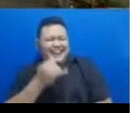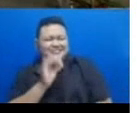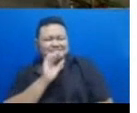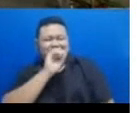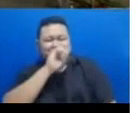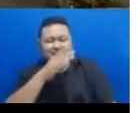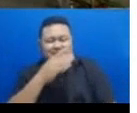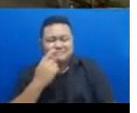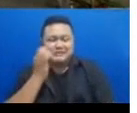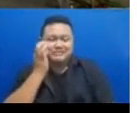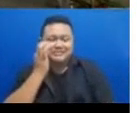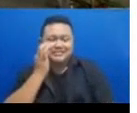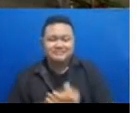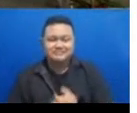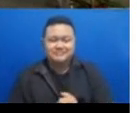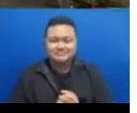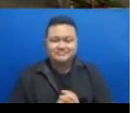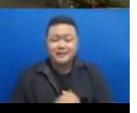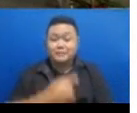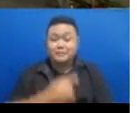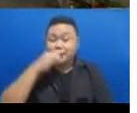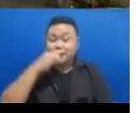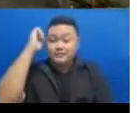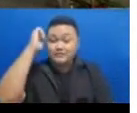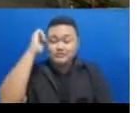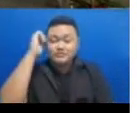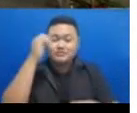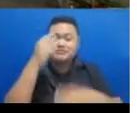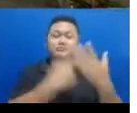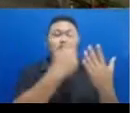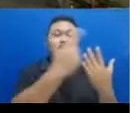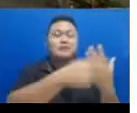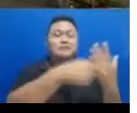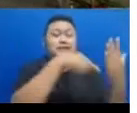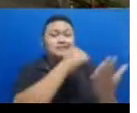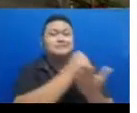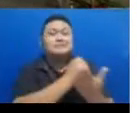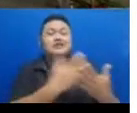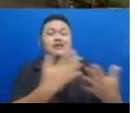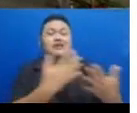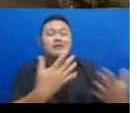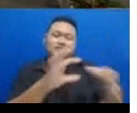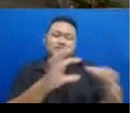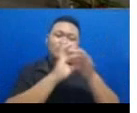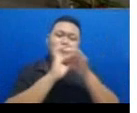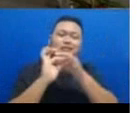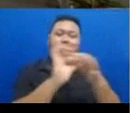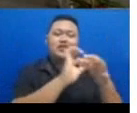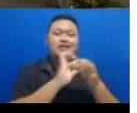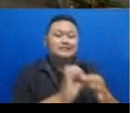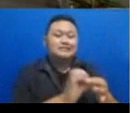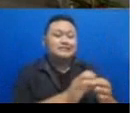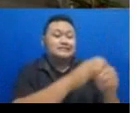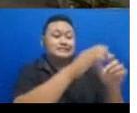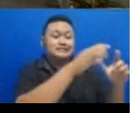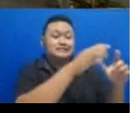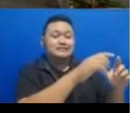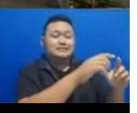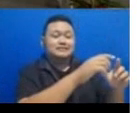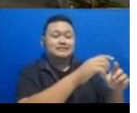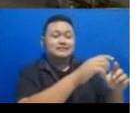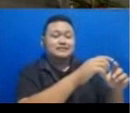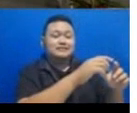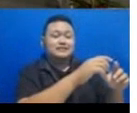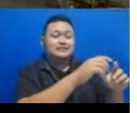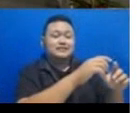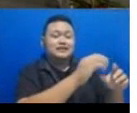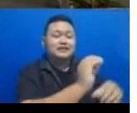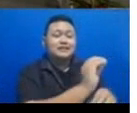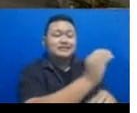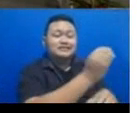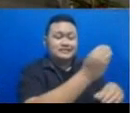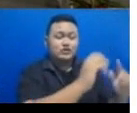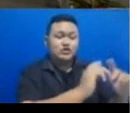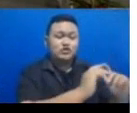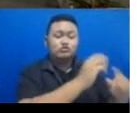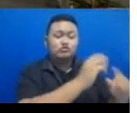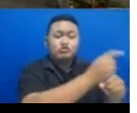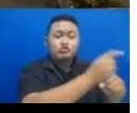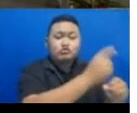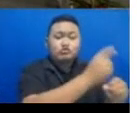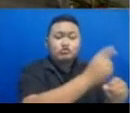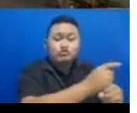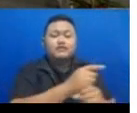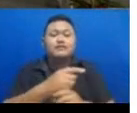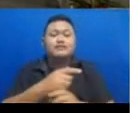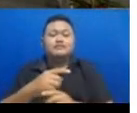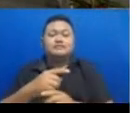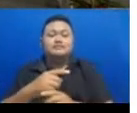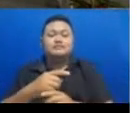Bapak Ibu, program ini adalah kolaborasi antara Direktorat Jenderal Guru dan Tenaga Kependidikan Kemendikbudristek